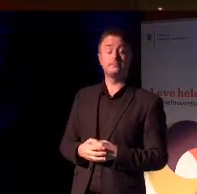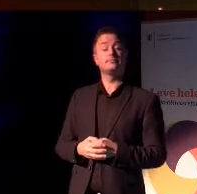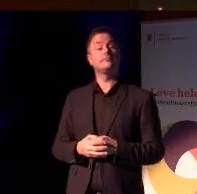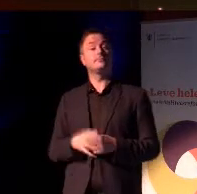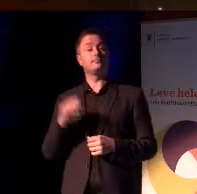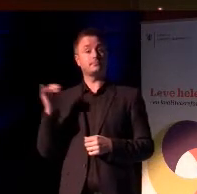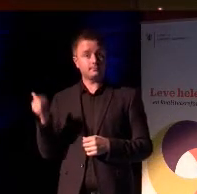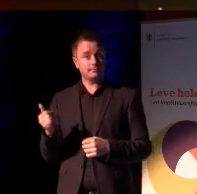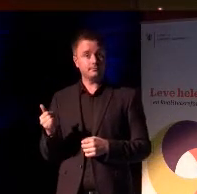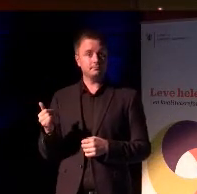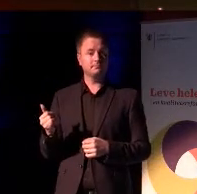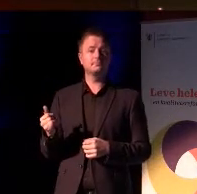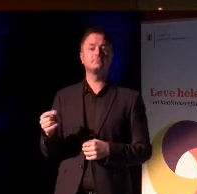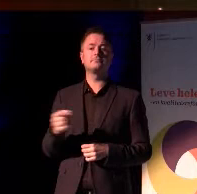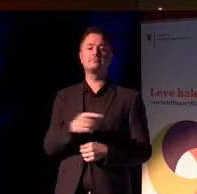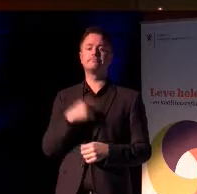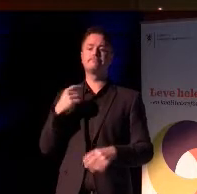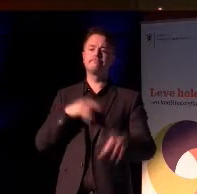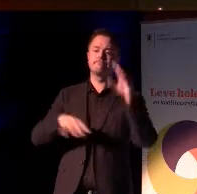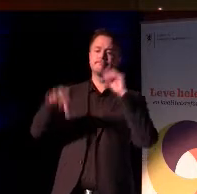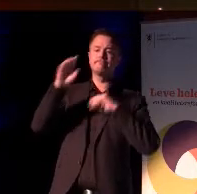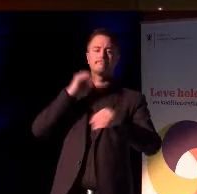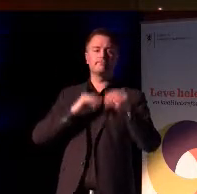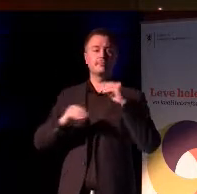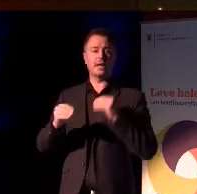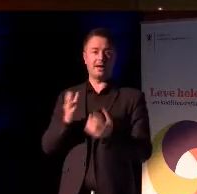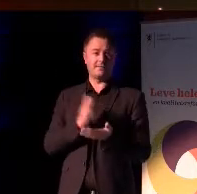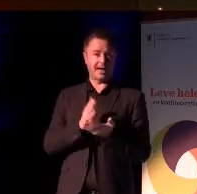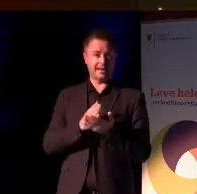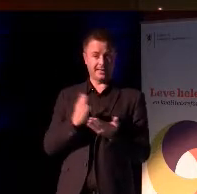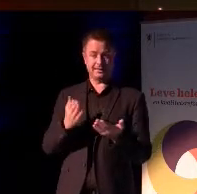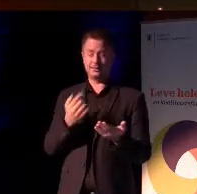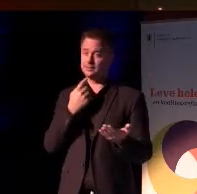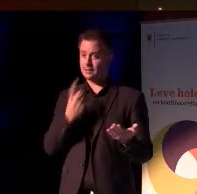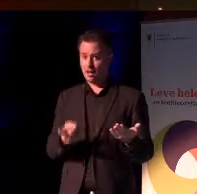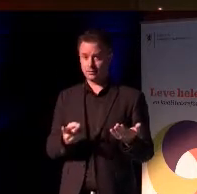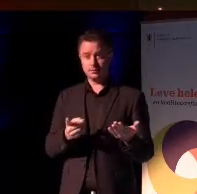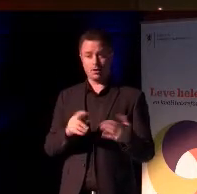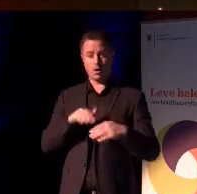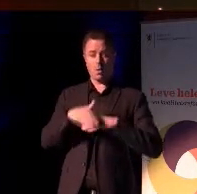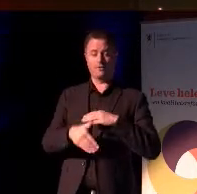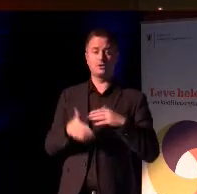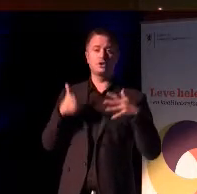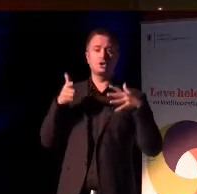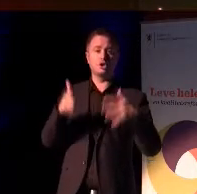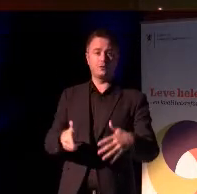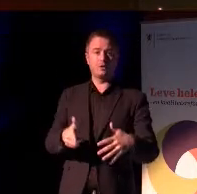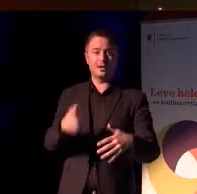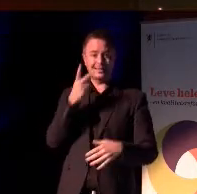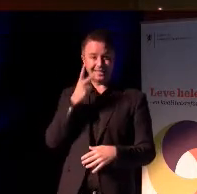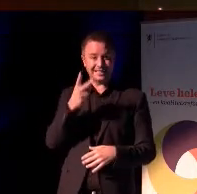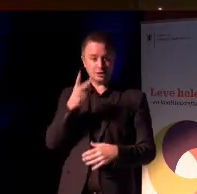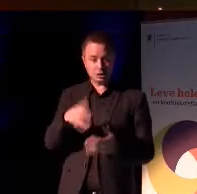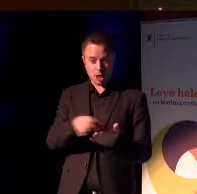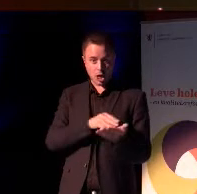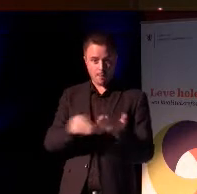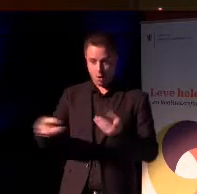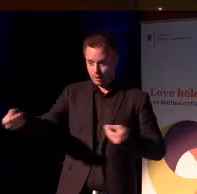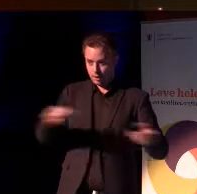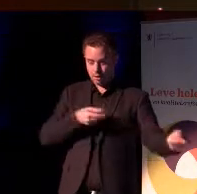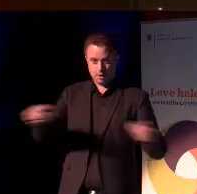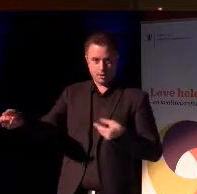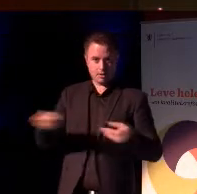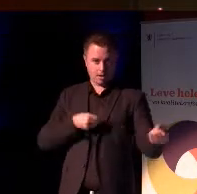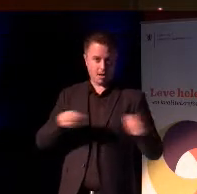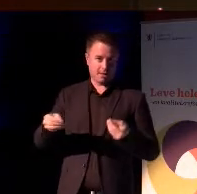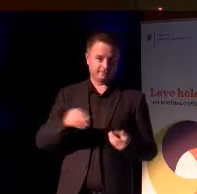ser utover landskapet, jeg har referert til at det over 700 tilsynsrapporter fra kommuner og bydeler som ligger